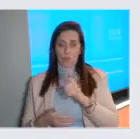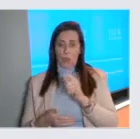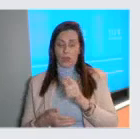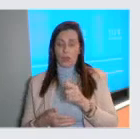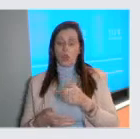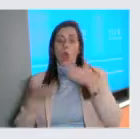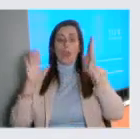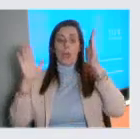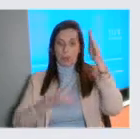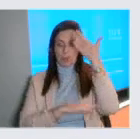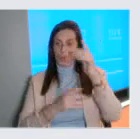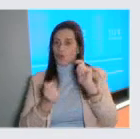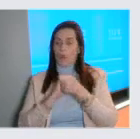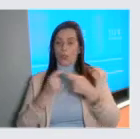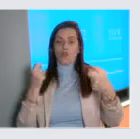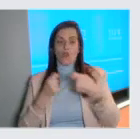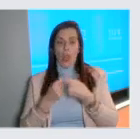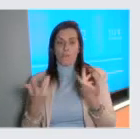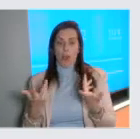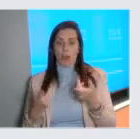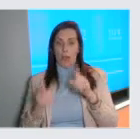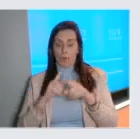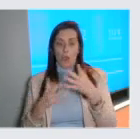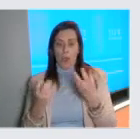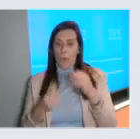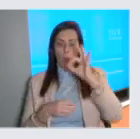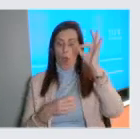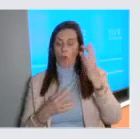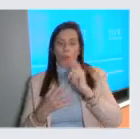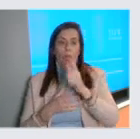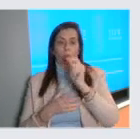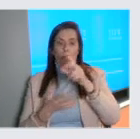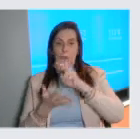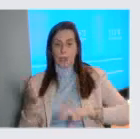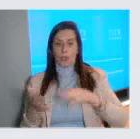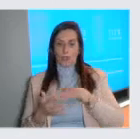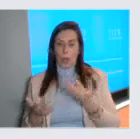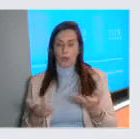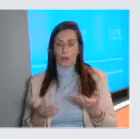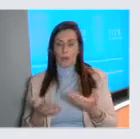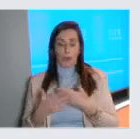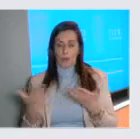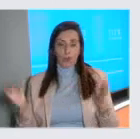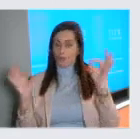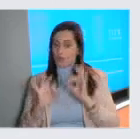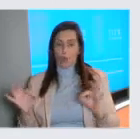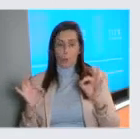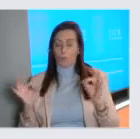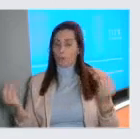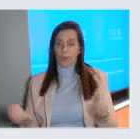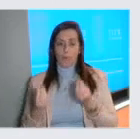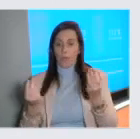יפה מדי למדינה, שהופכת להיות שותפה לפעמים בהמון אחוזים מהשכר הכולל, ואין שום